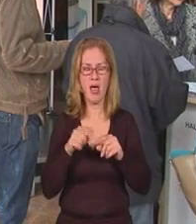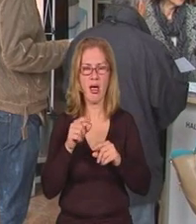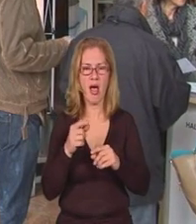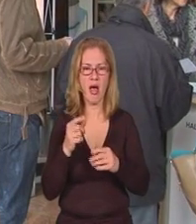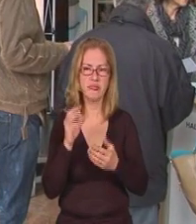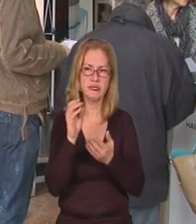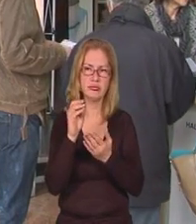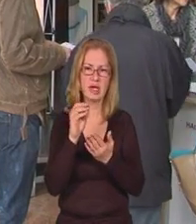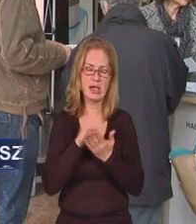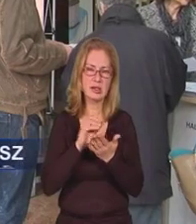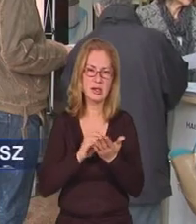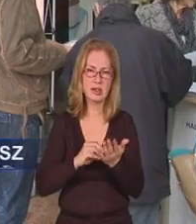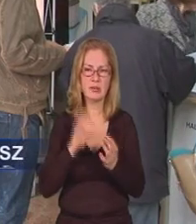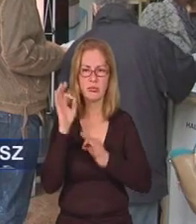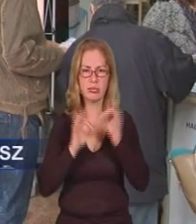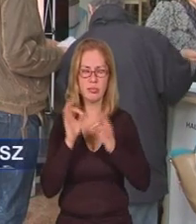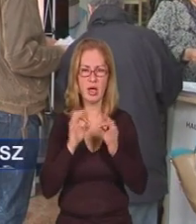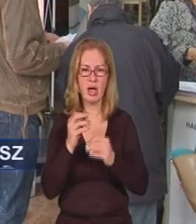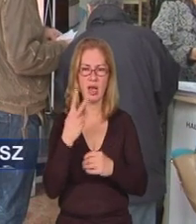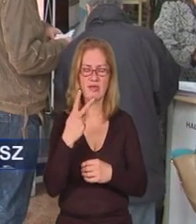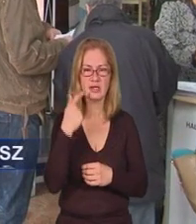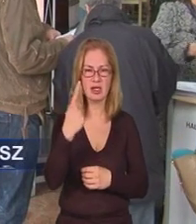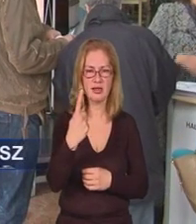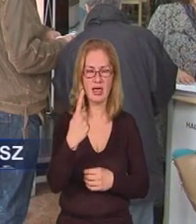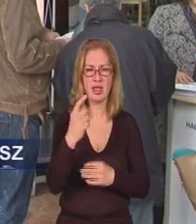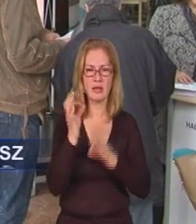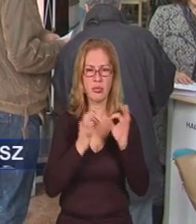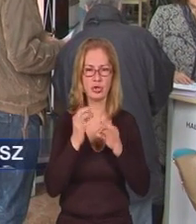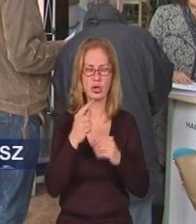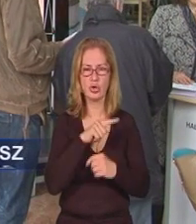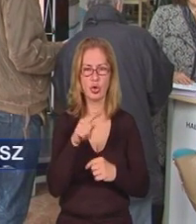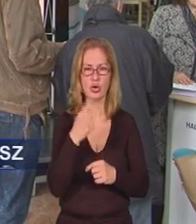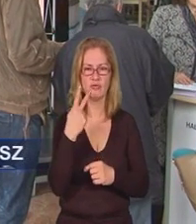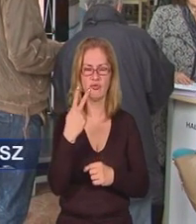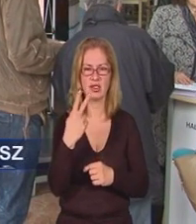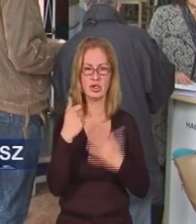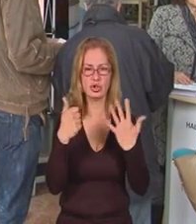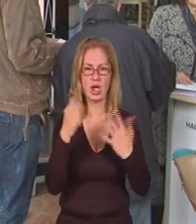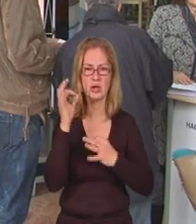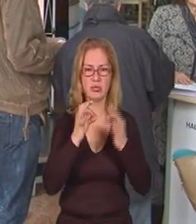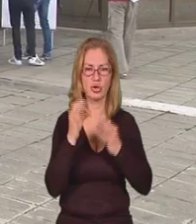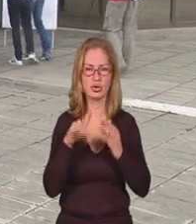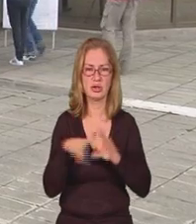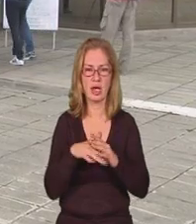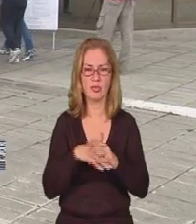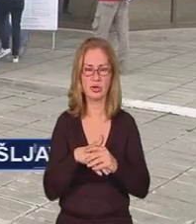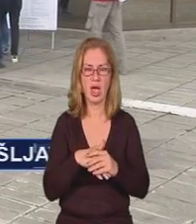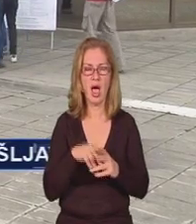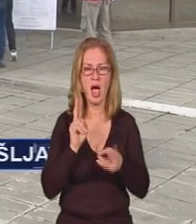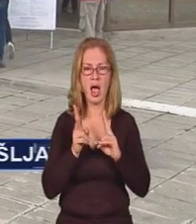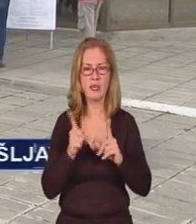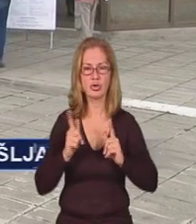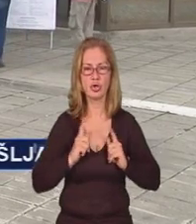Neka statistika do sada je, znači, 21% do 26% zaposlenih. A evo i kakva